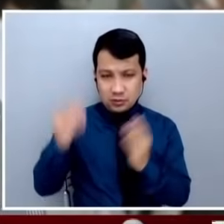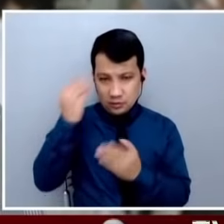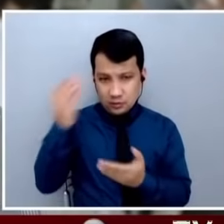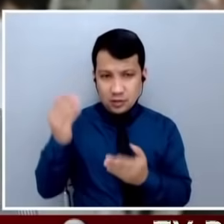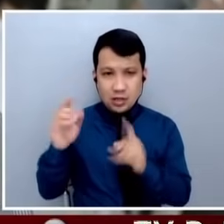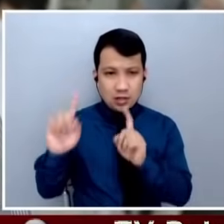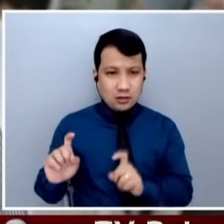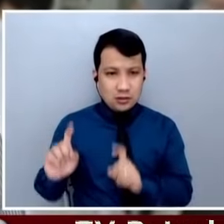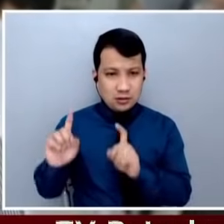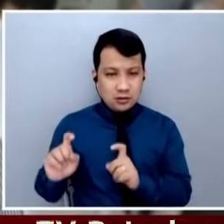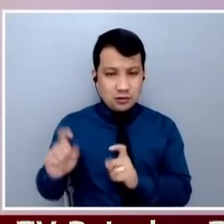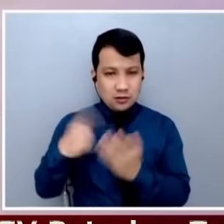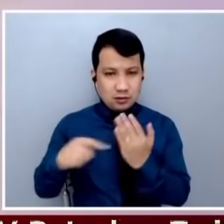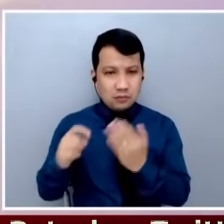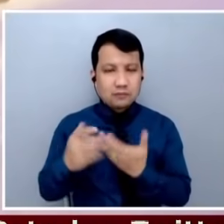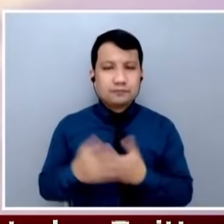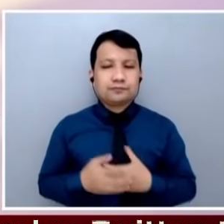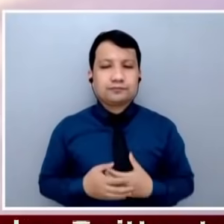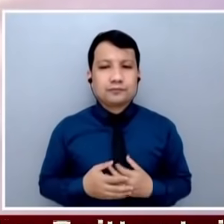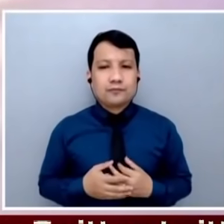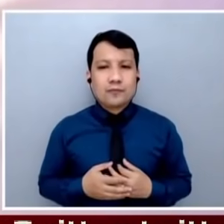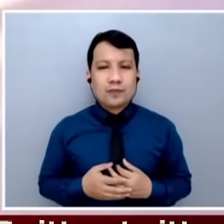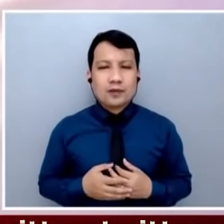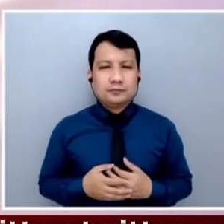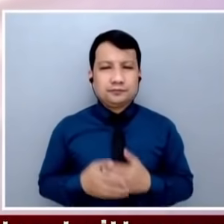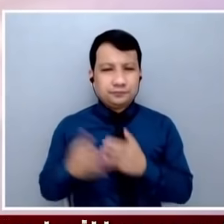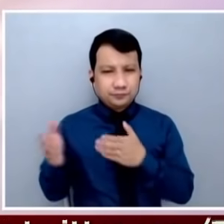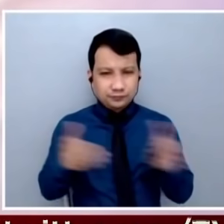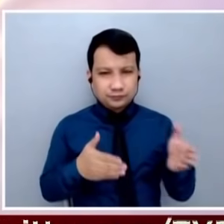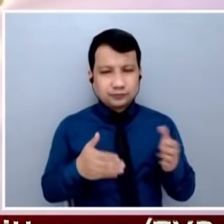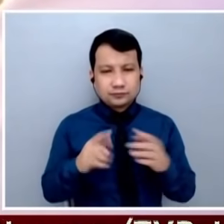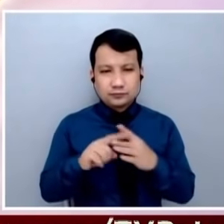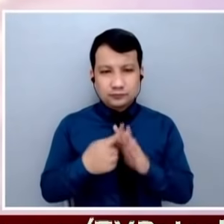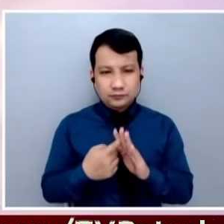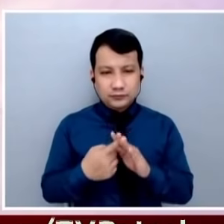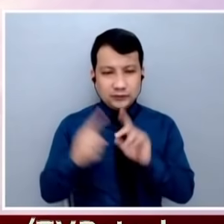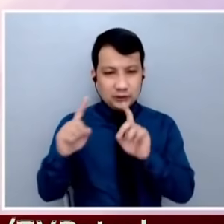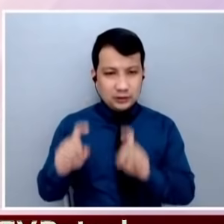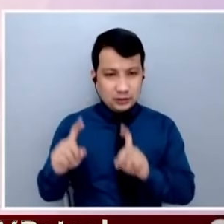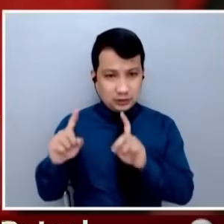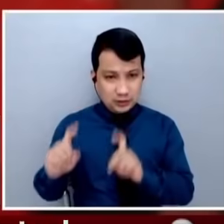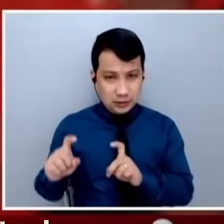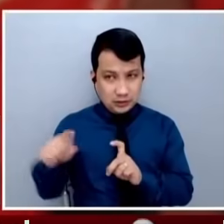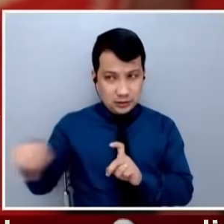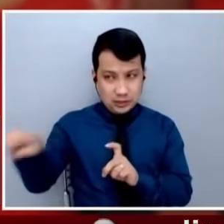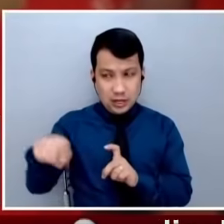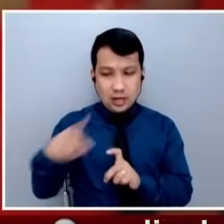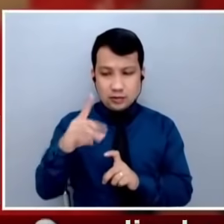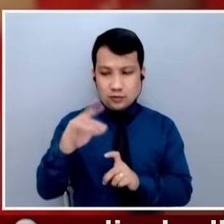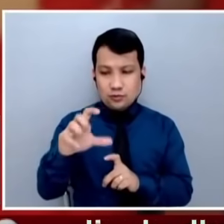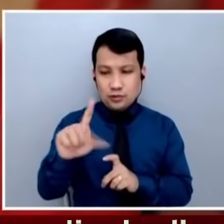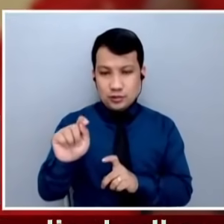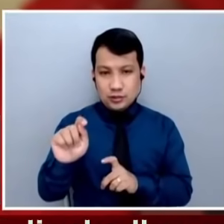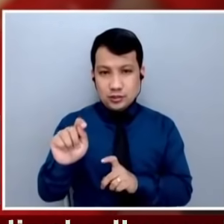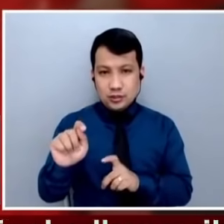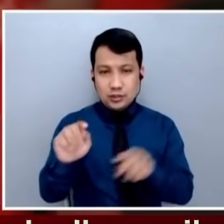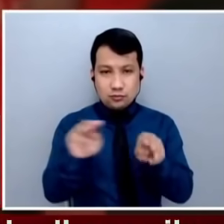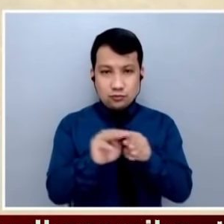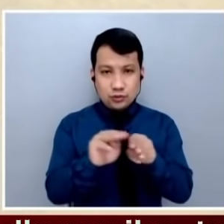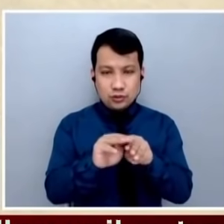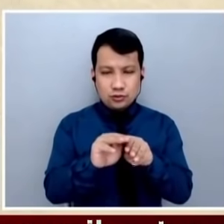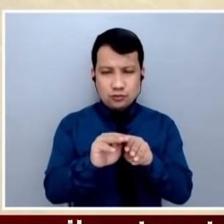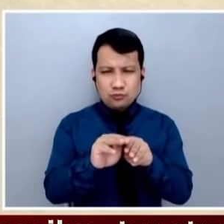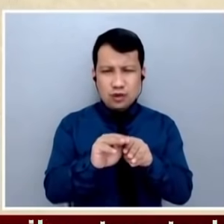clinical trial. Magtatakda rin ng dry run para sa clinical trials ang DOST sa Muntinlupa City at Davao